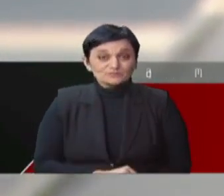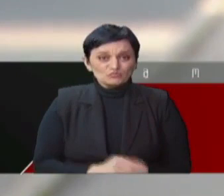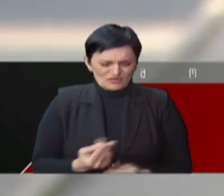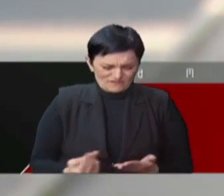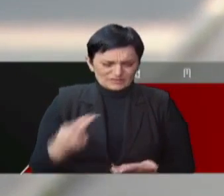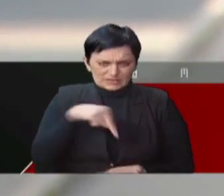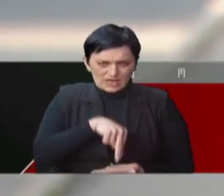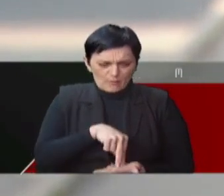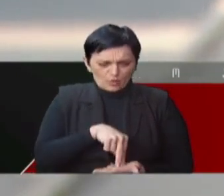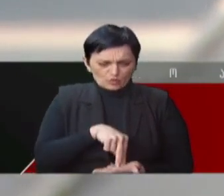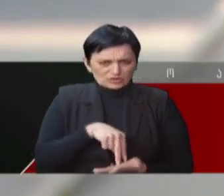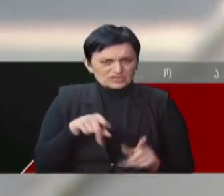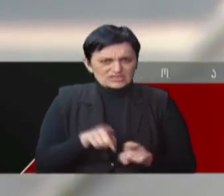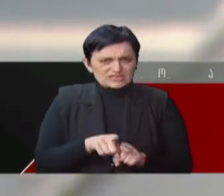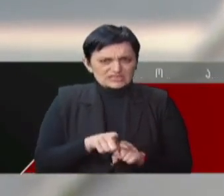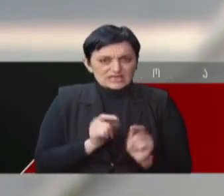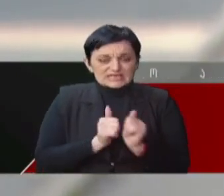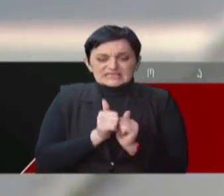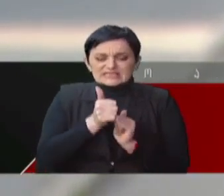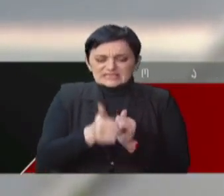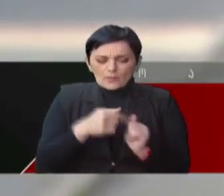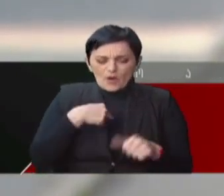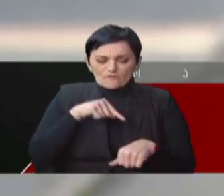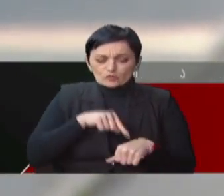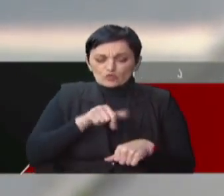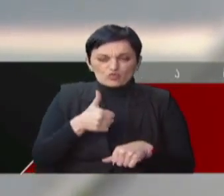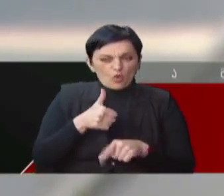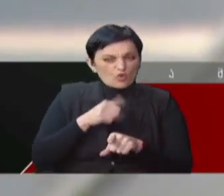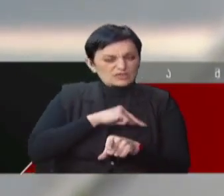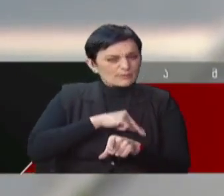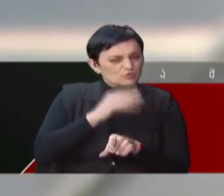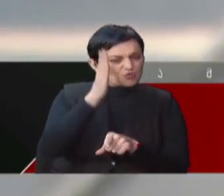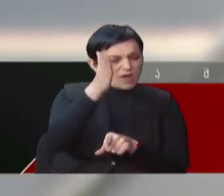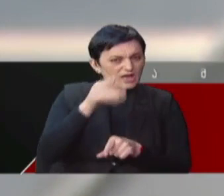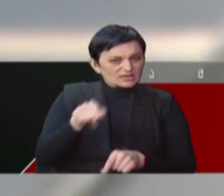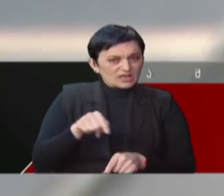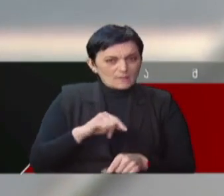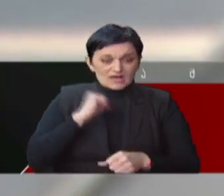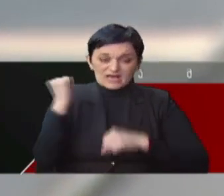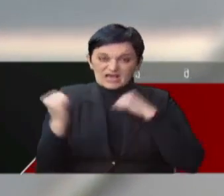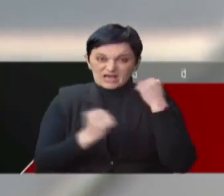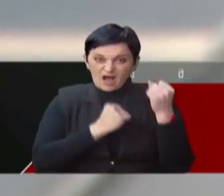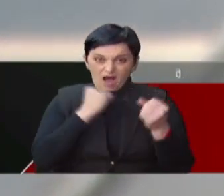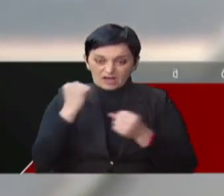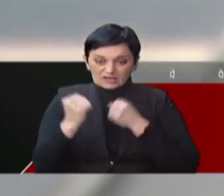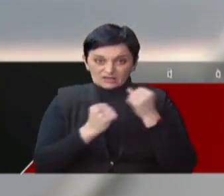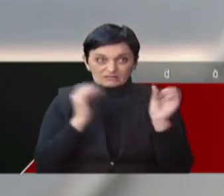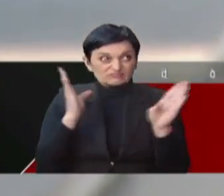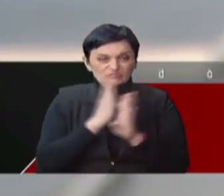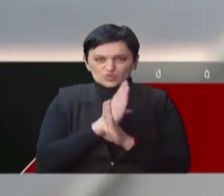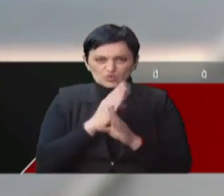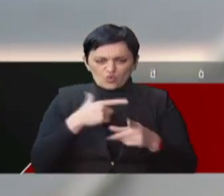დგებოდი ისე, რომ წინასწარ გრძნობდი, როგორი სამუშაო მექნებოდა. ქარიანი თუ იყო მას,